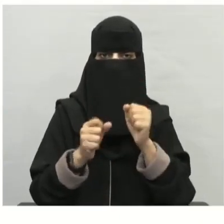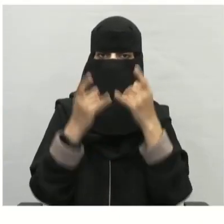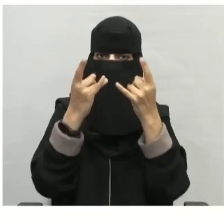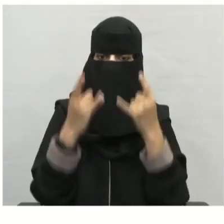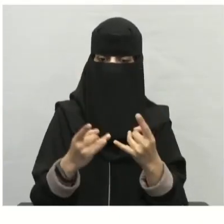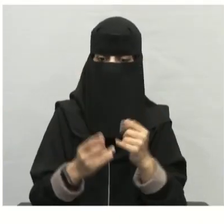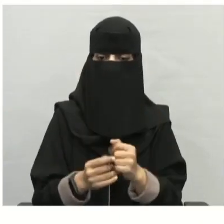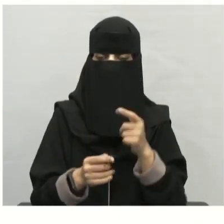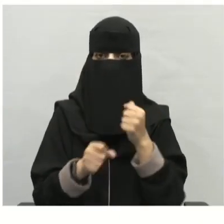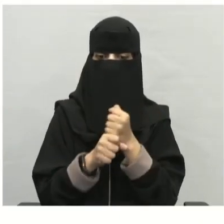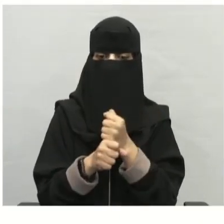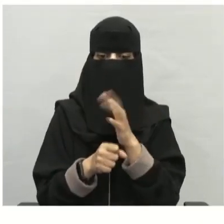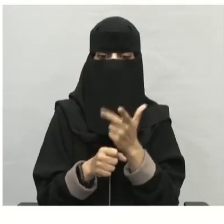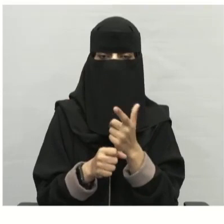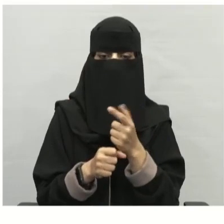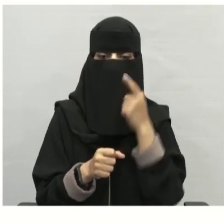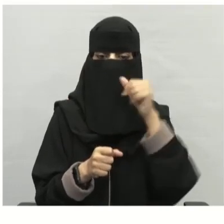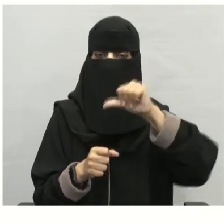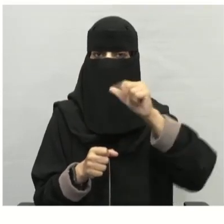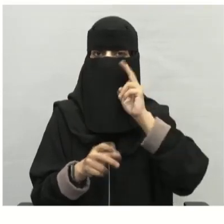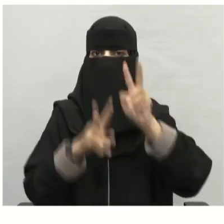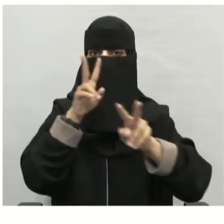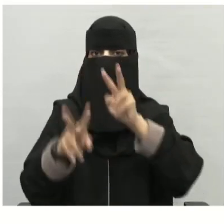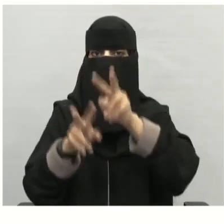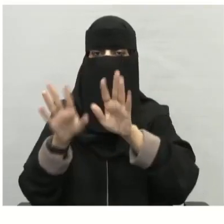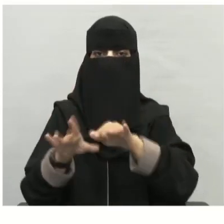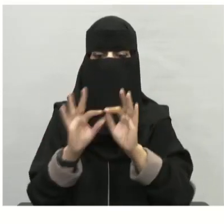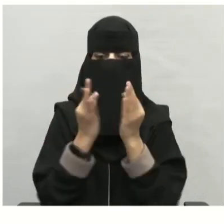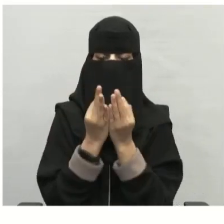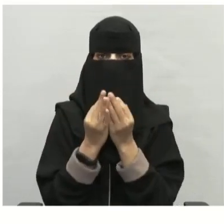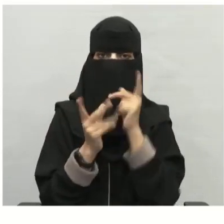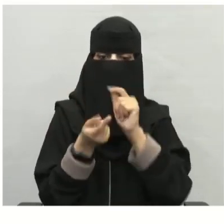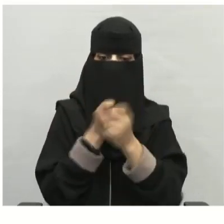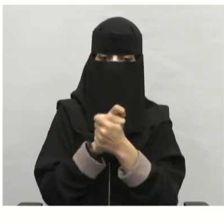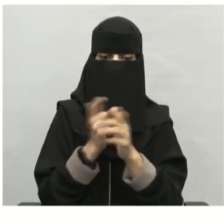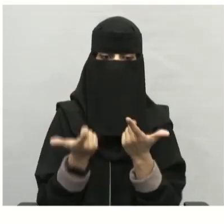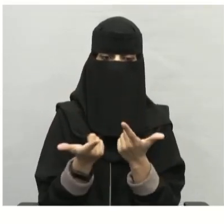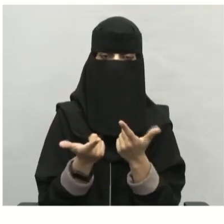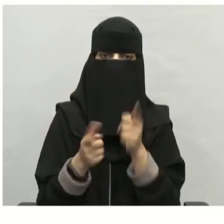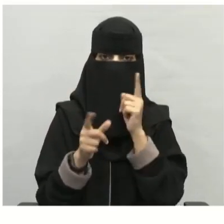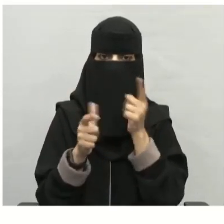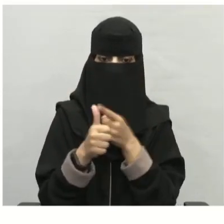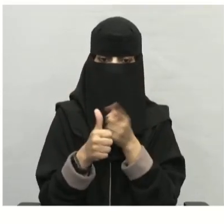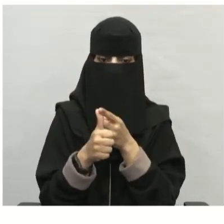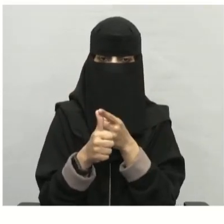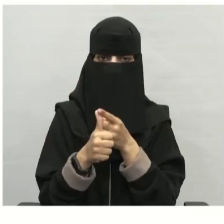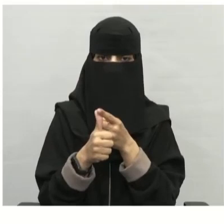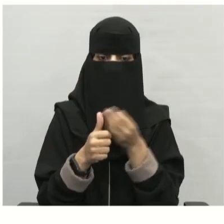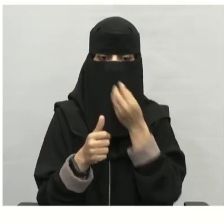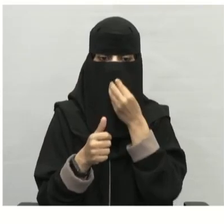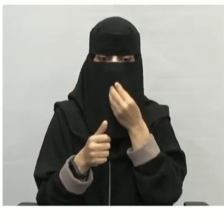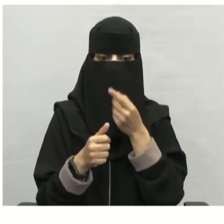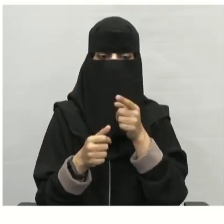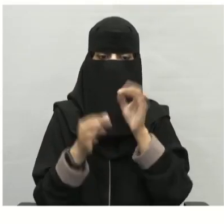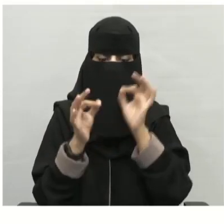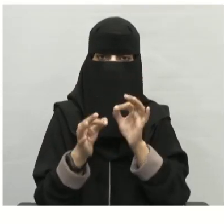ذكرنا بعض العادات الغذائيه السيئه المتواجده في المجتمع وكيفيه تغييرها اولها تناول